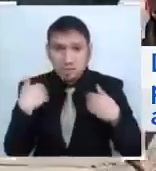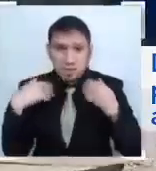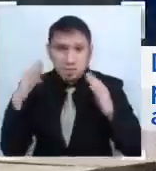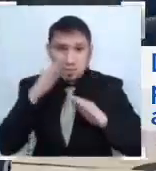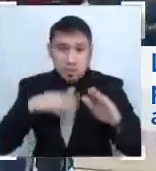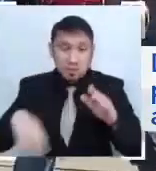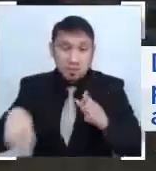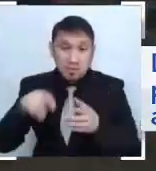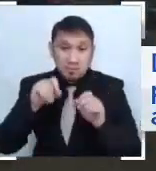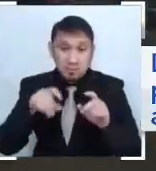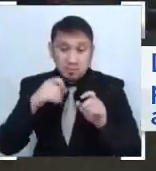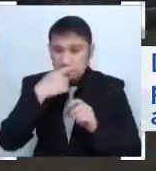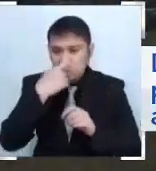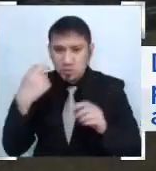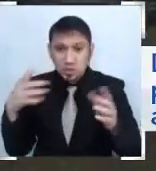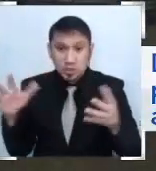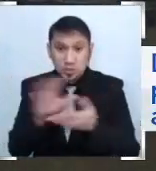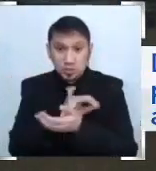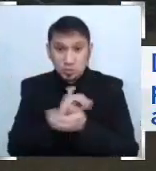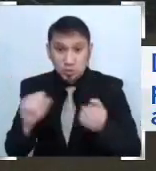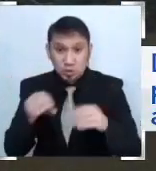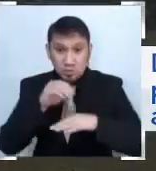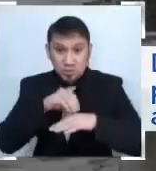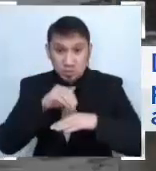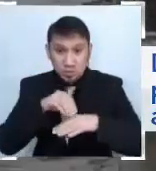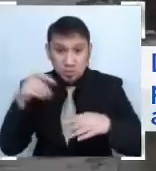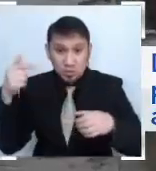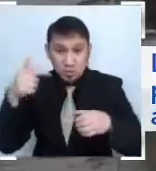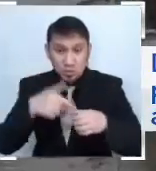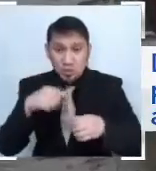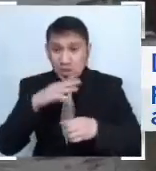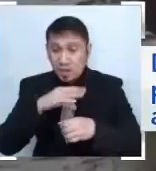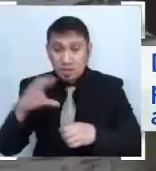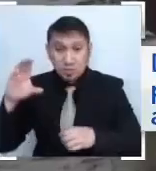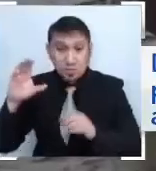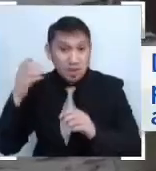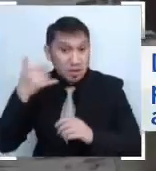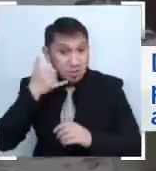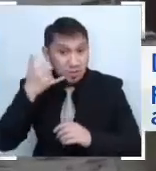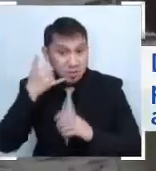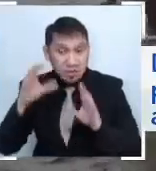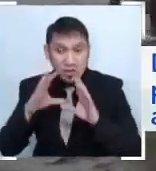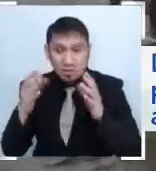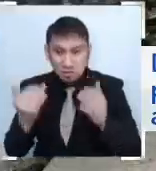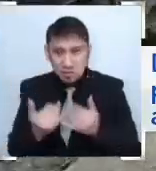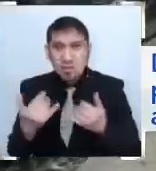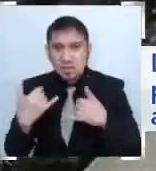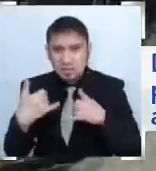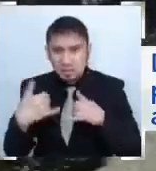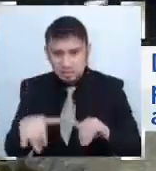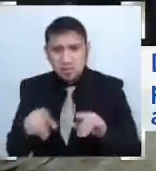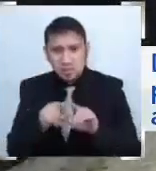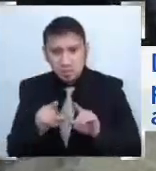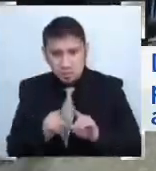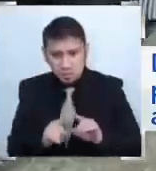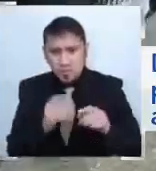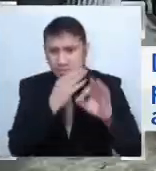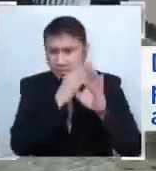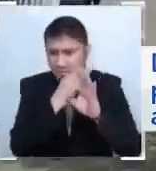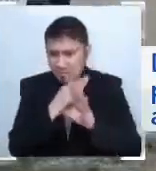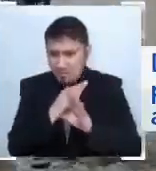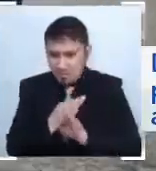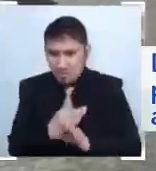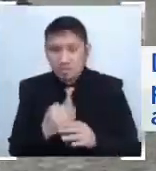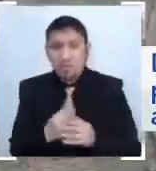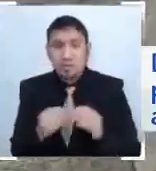mga gasolinahan. Ang mga telecommunications company naman, doble kayod na rin daw ang pagre-restore sa kanilang mga linya. Nagpadala na ang